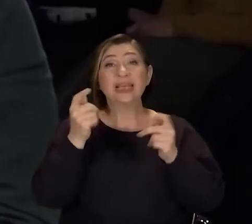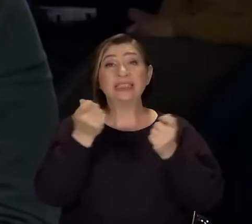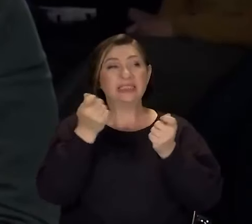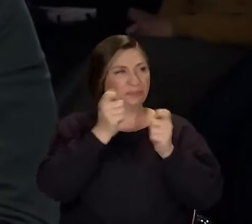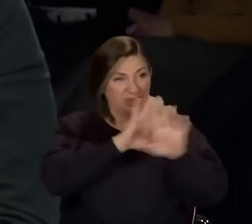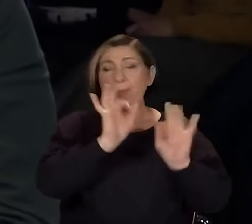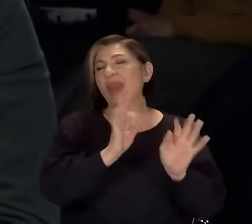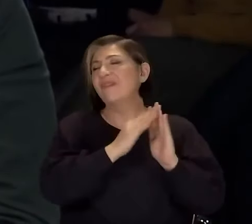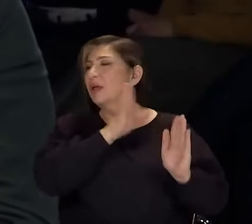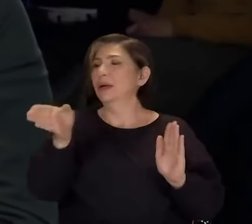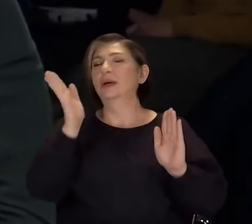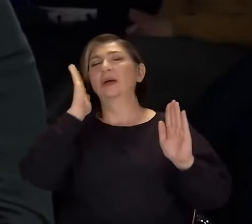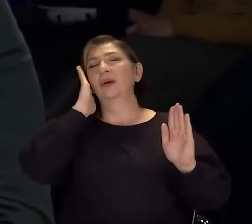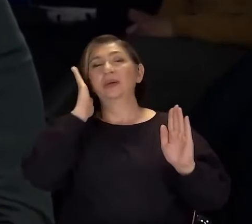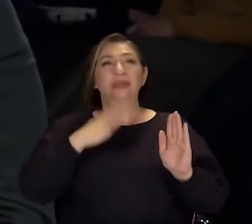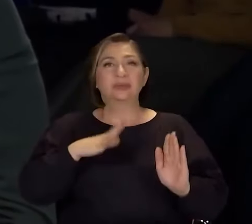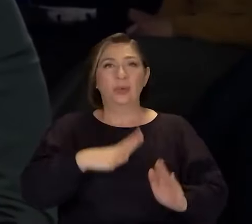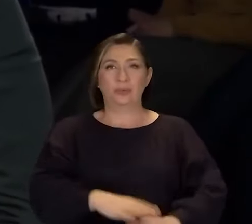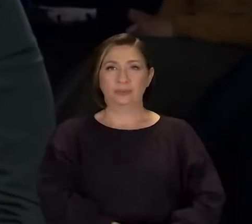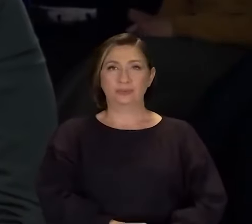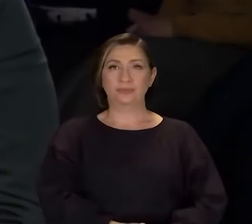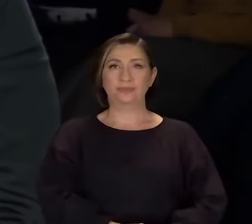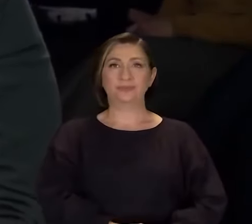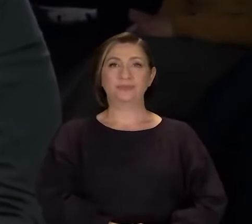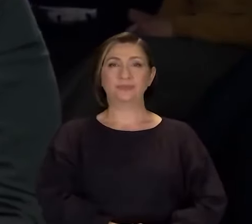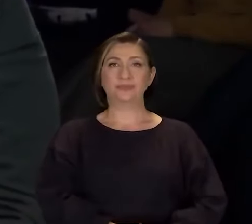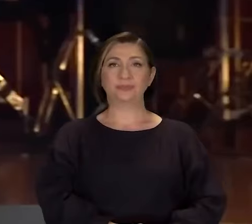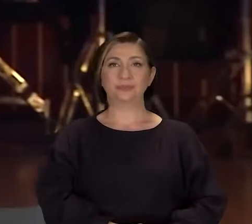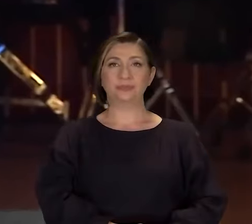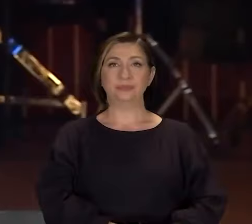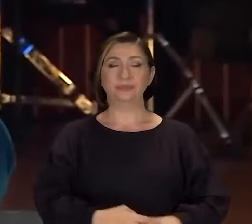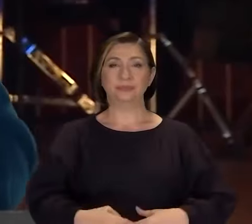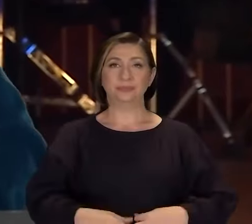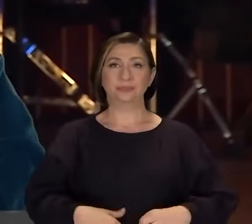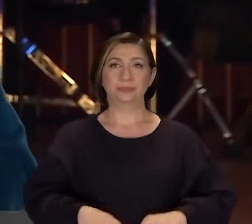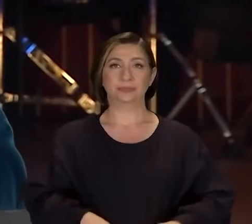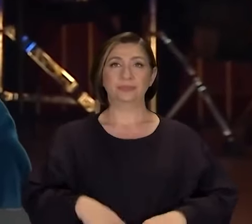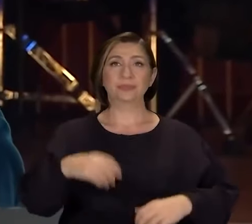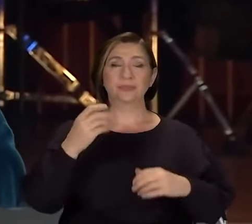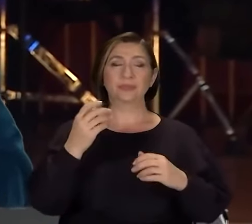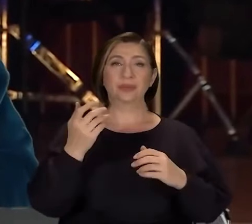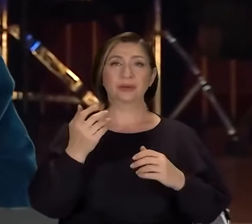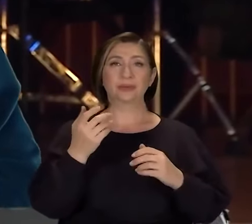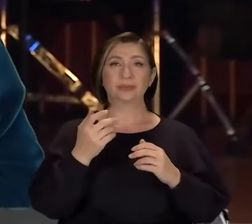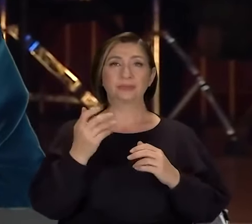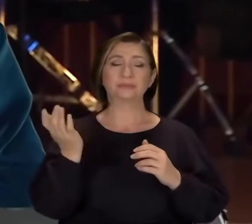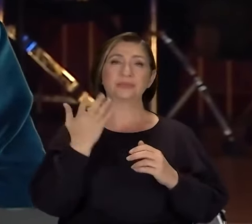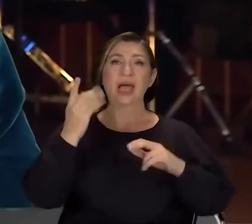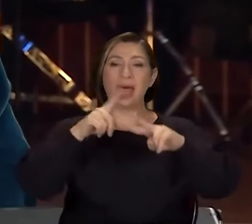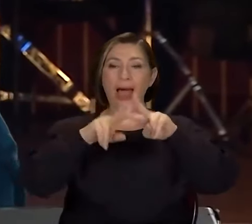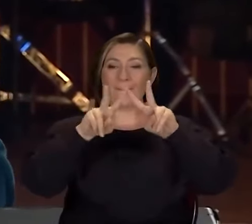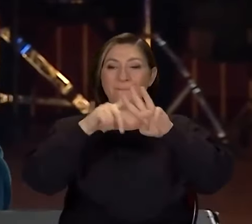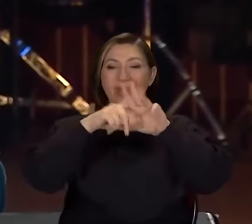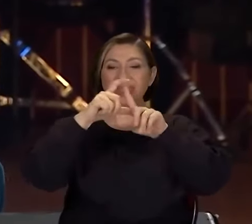işimi yapıp dönmek istiyorum. Evde yapmak istiyorum. Ben yani şey gibi Mesela